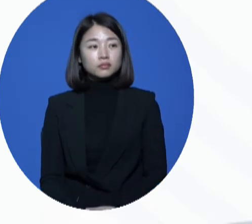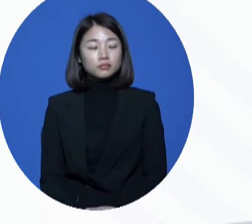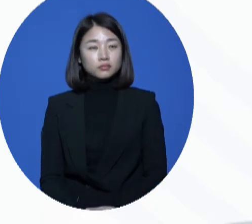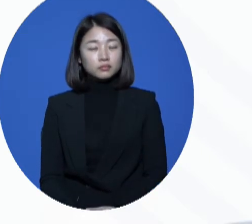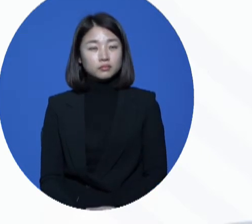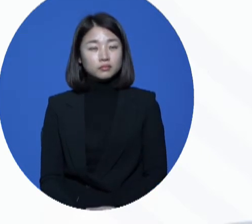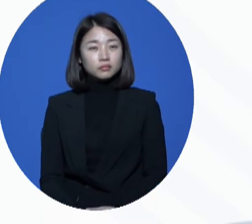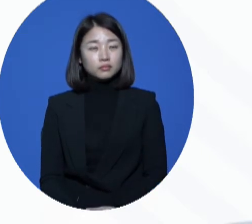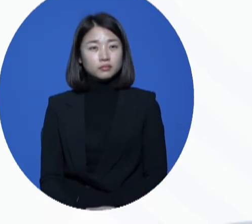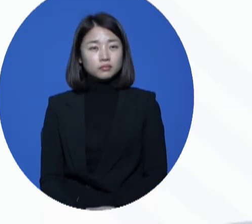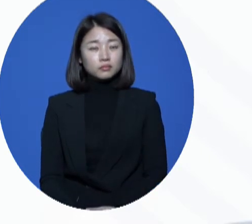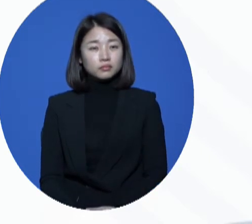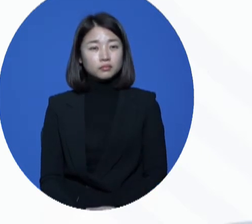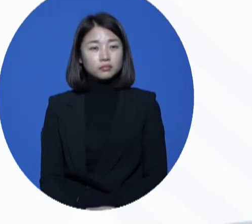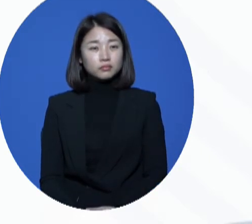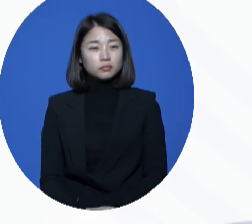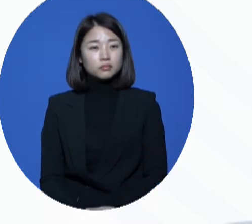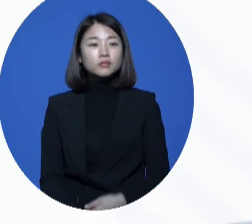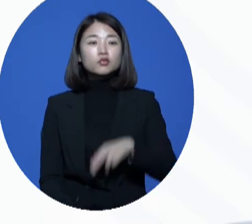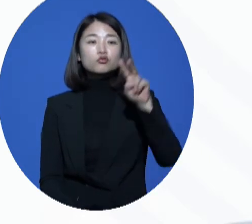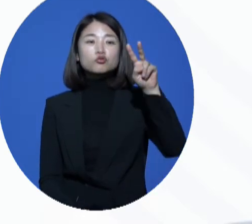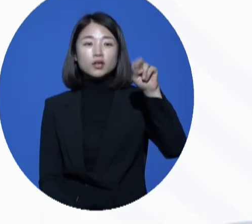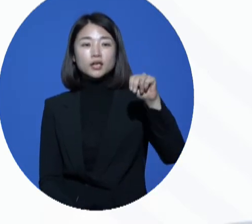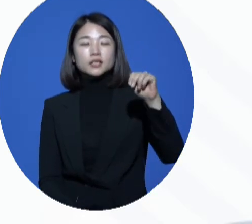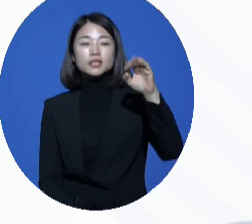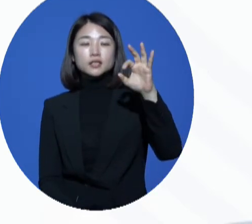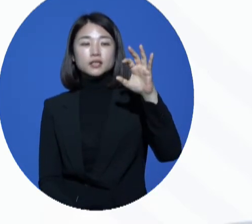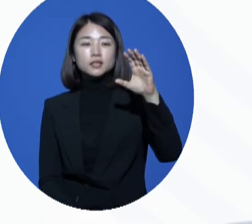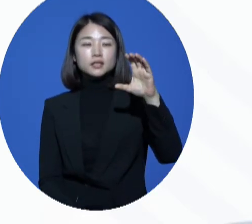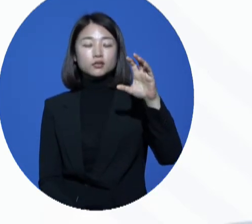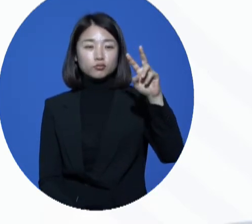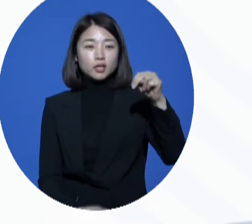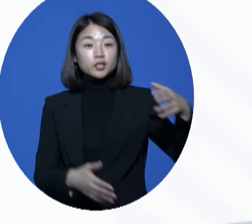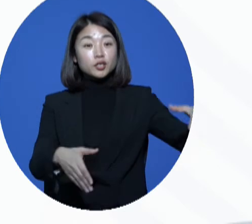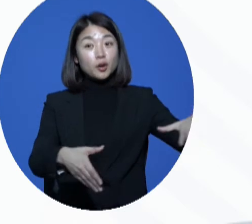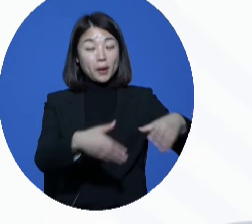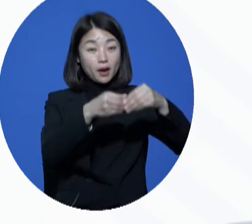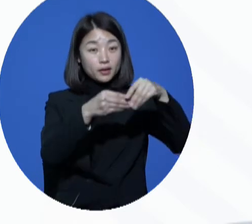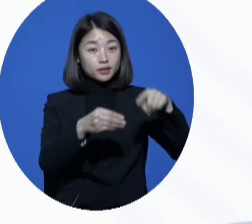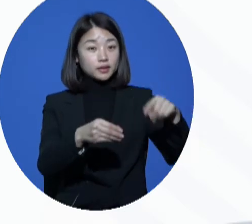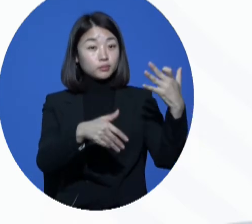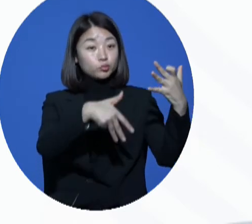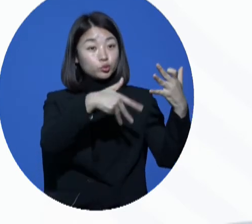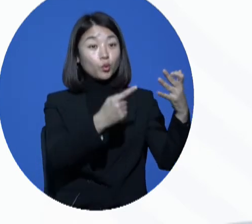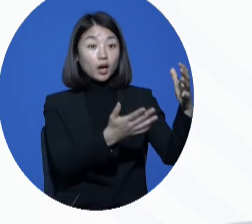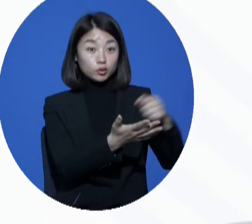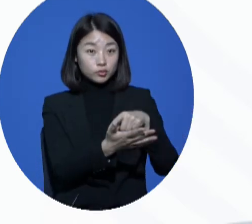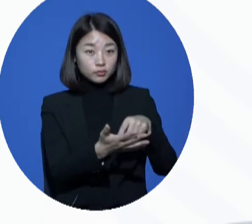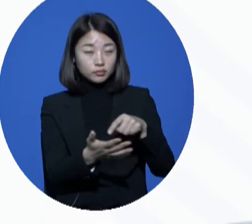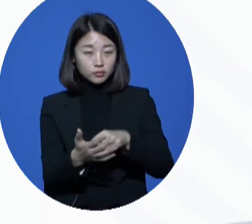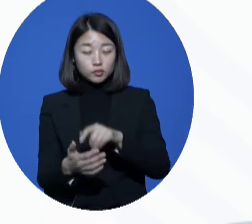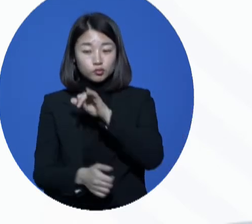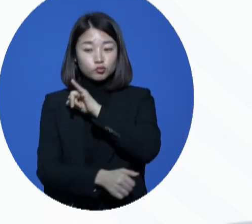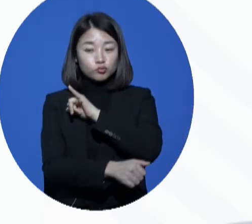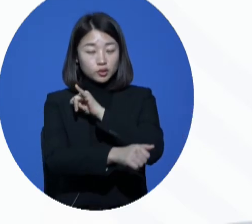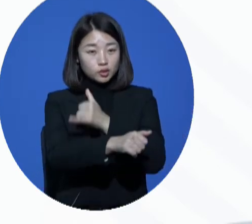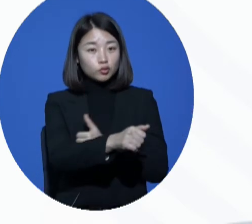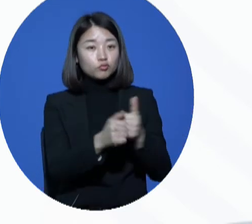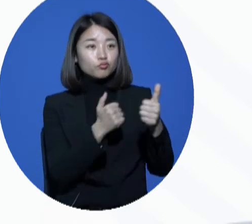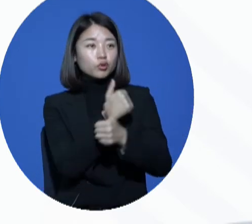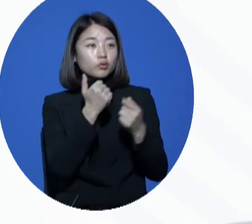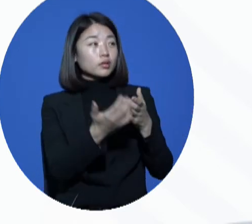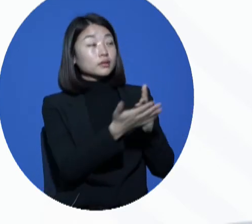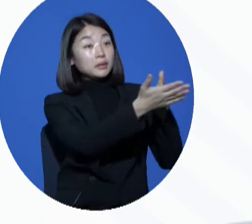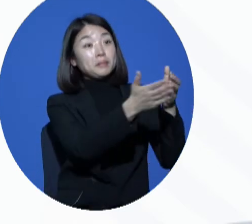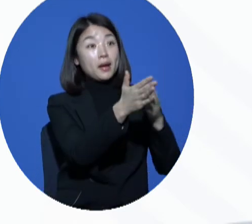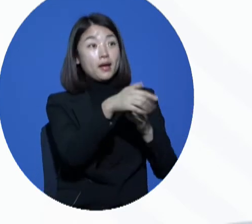집단 감염 이후에 UN CRPD 협약 19조를 근거로 국가인권위원회에 진정을 했습니다. 그리고 신앙까지